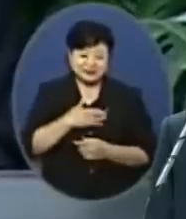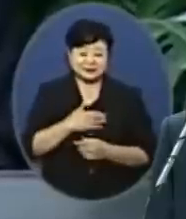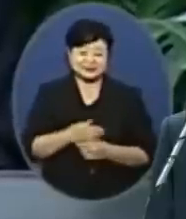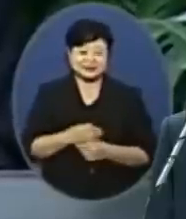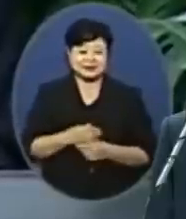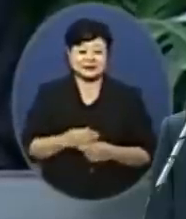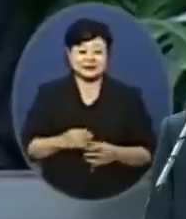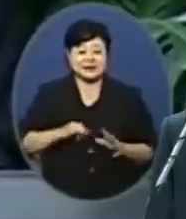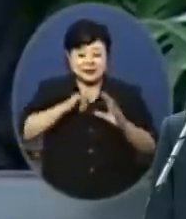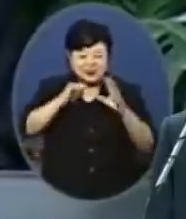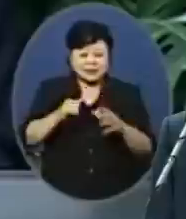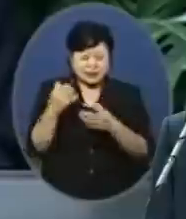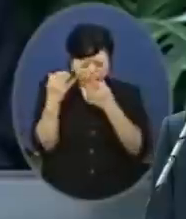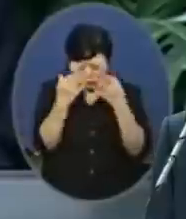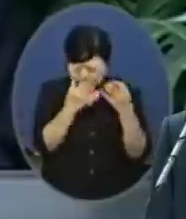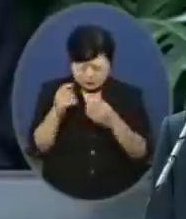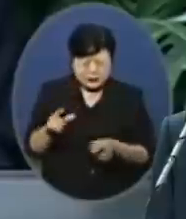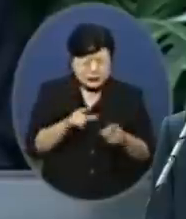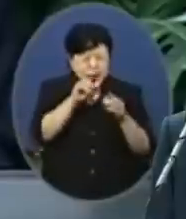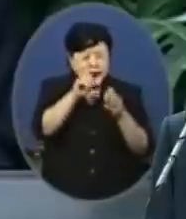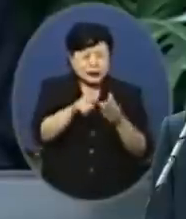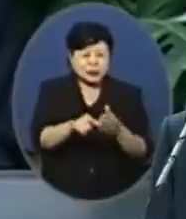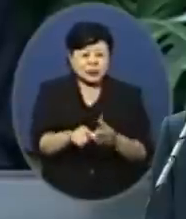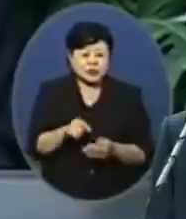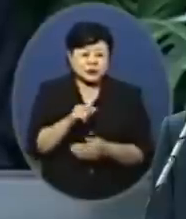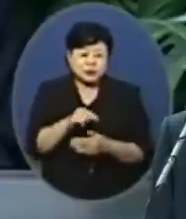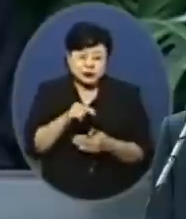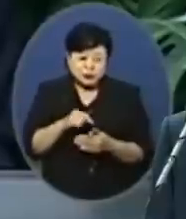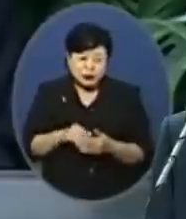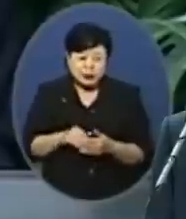이 세상에 복잡하게 살아도 속으로는